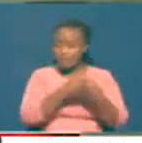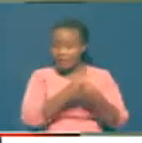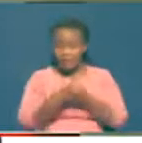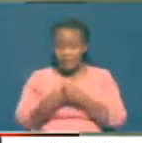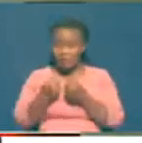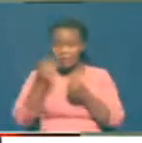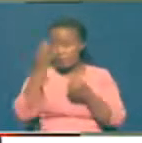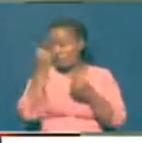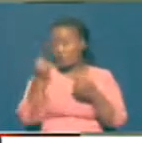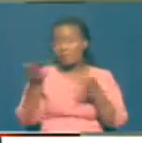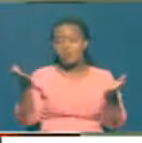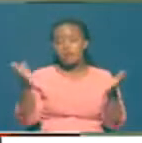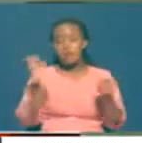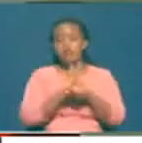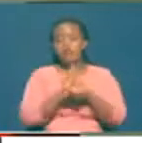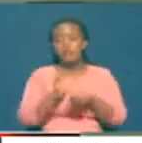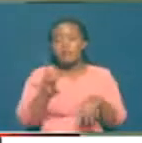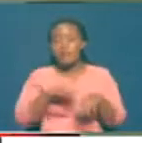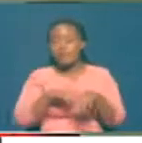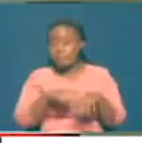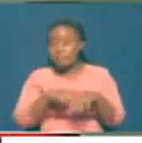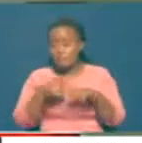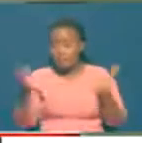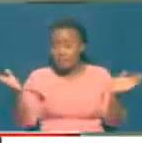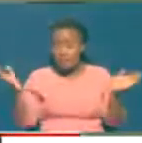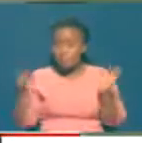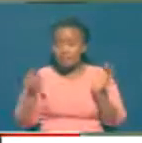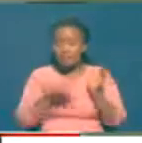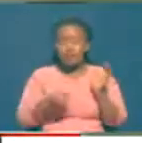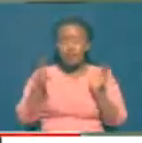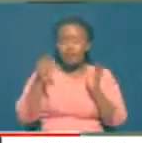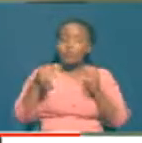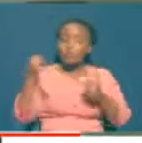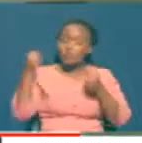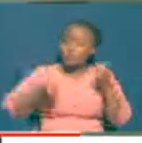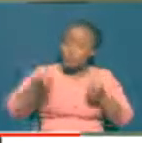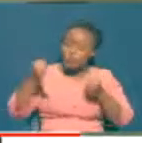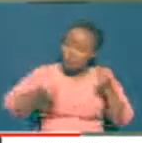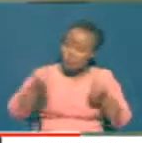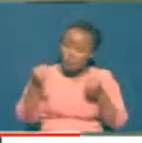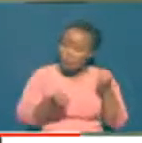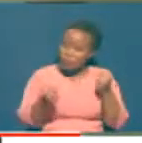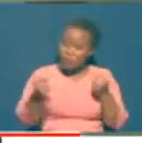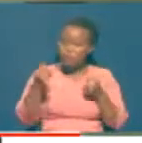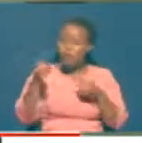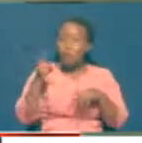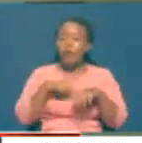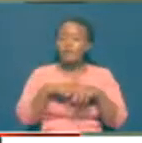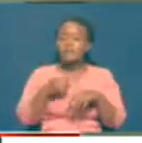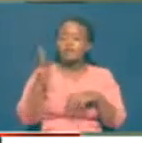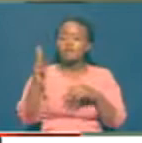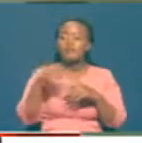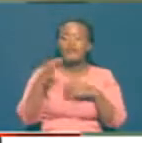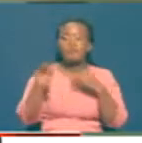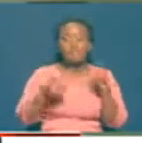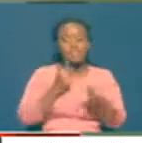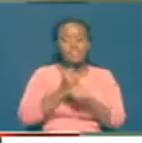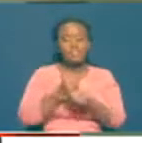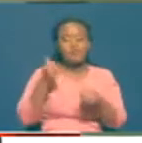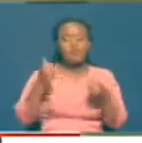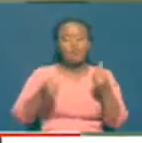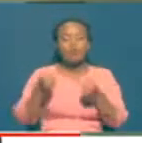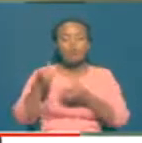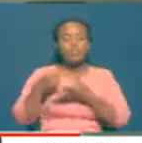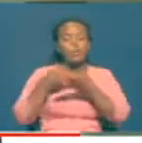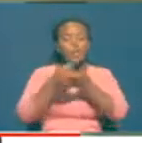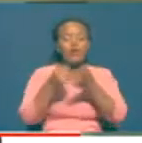race. Nimesema tunakimbia race moja kwa mwaka nne ambayo inaweza kukusaidia. Ndio